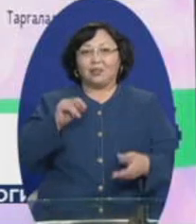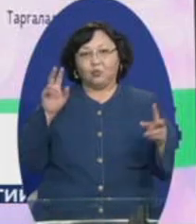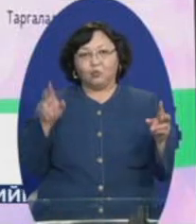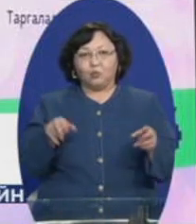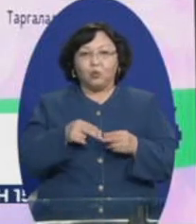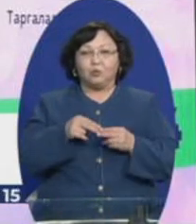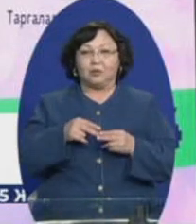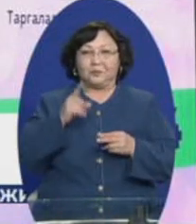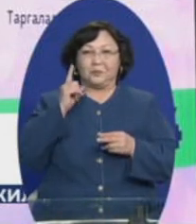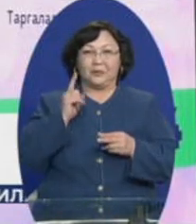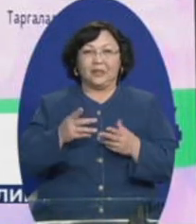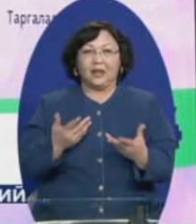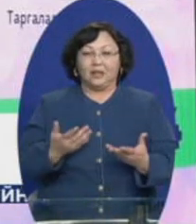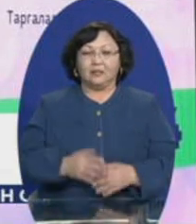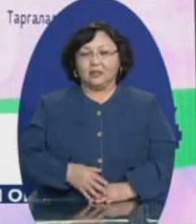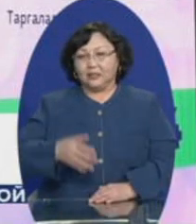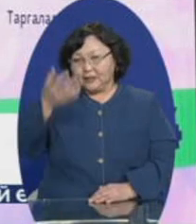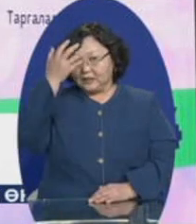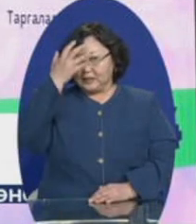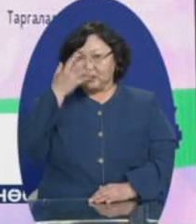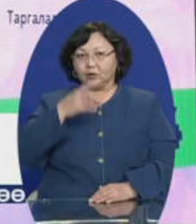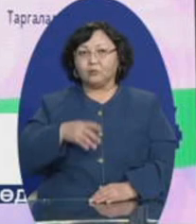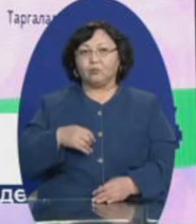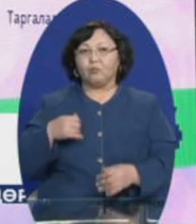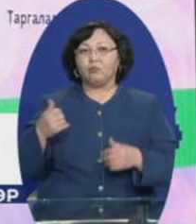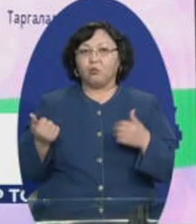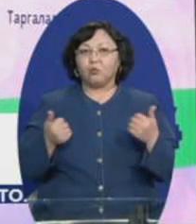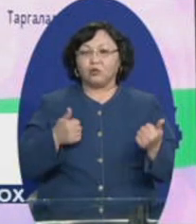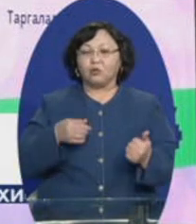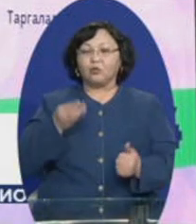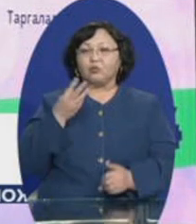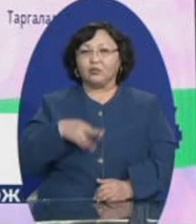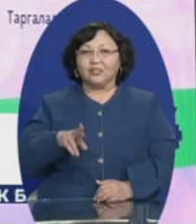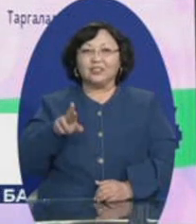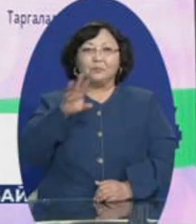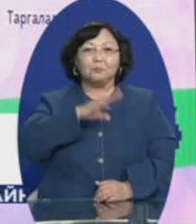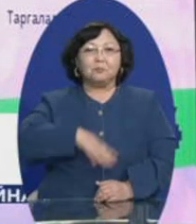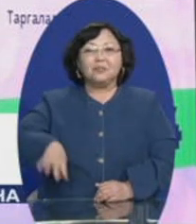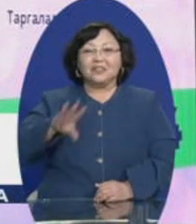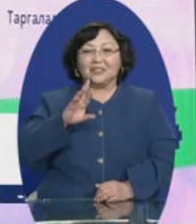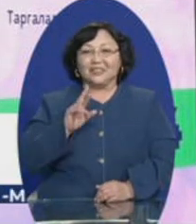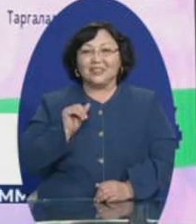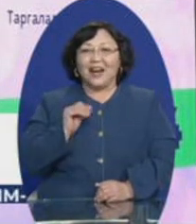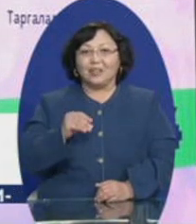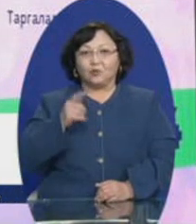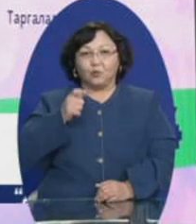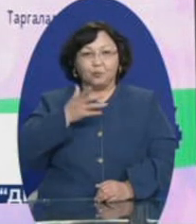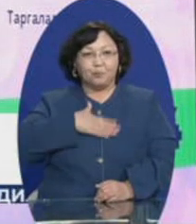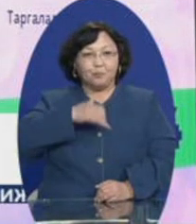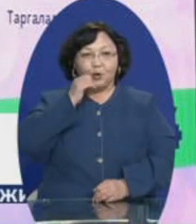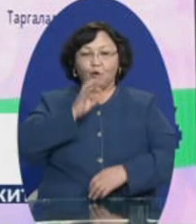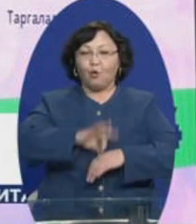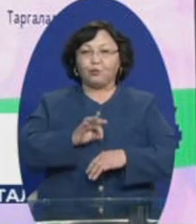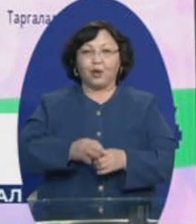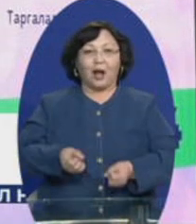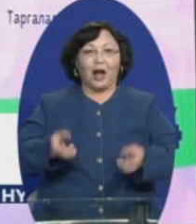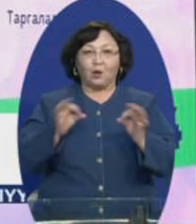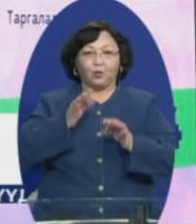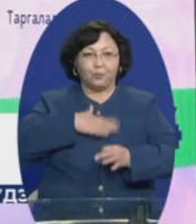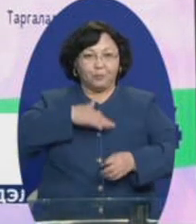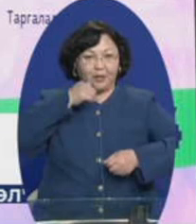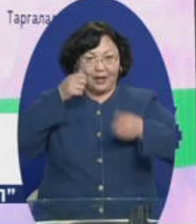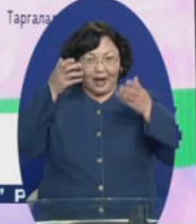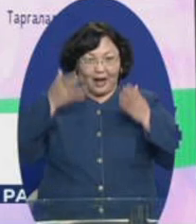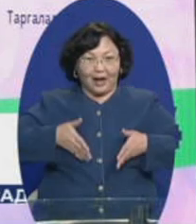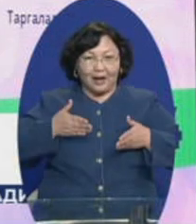идэг. А засгийн газар одоо бусад төвшөнд бид нэр яаж одоо хүн өвдөхгүй байх, өөрөө өөртөө анхаардаг баг тийм